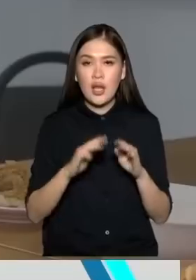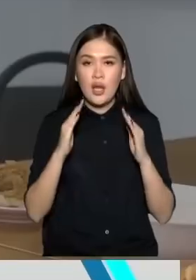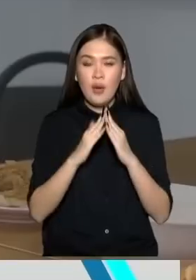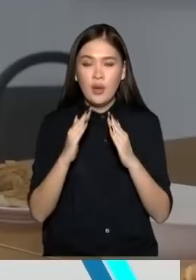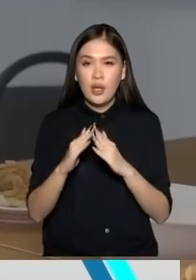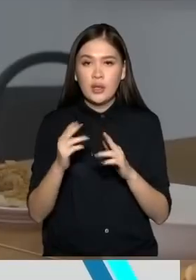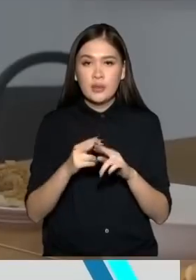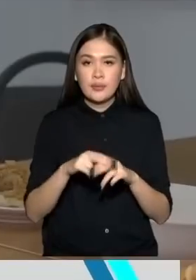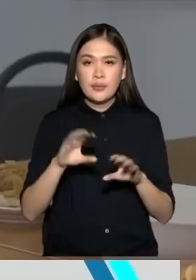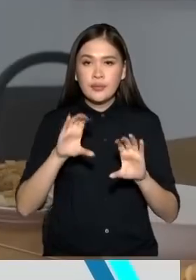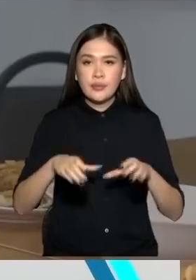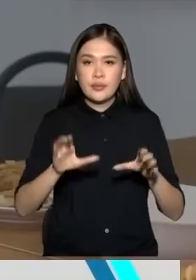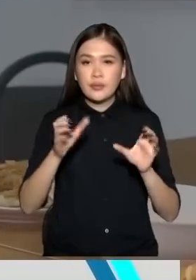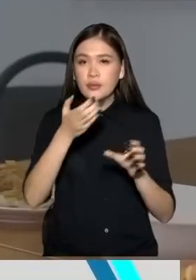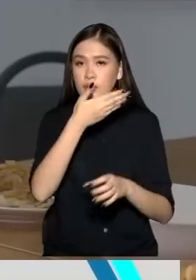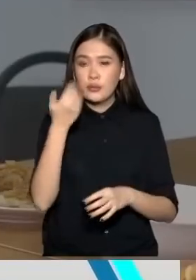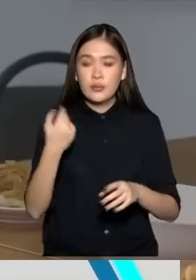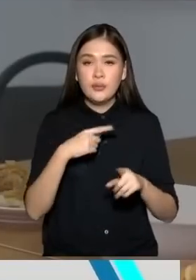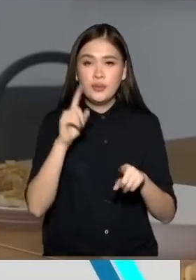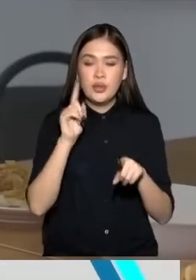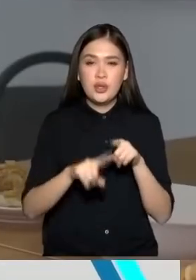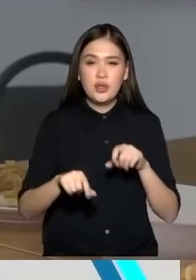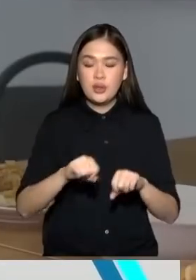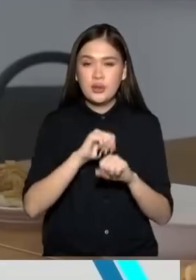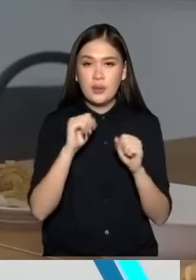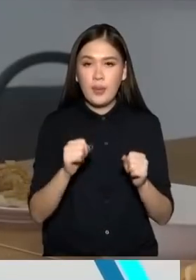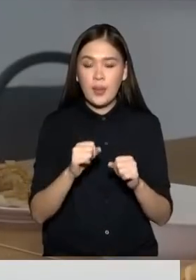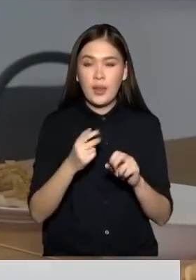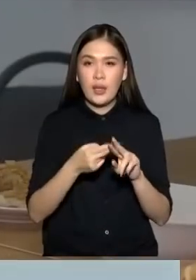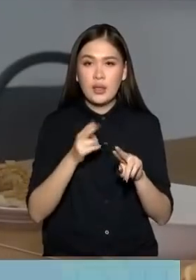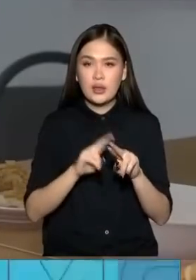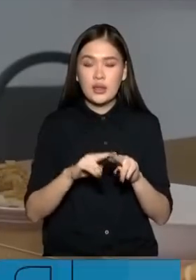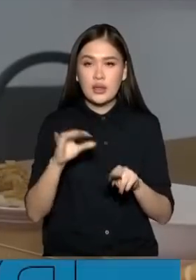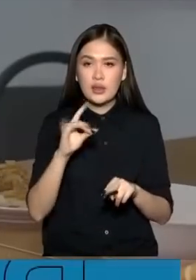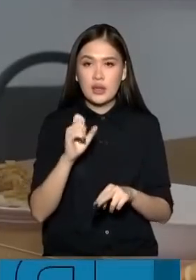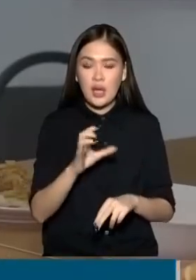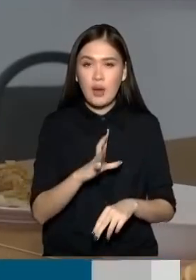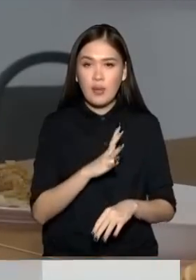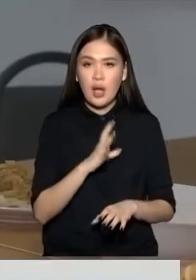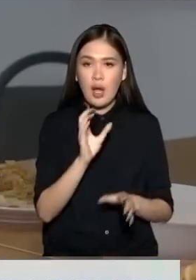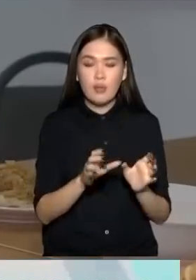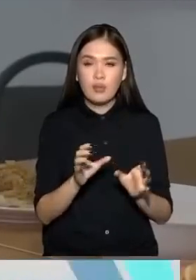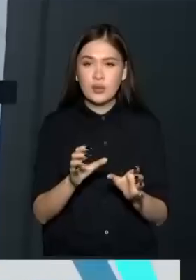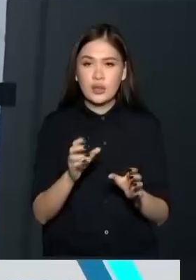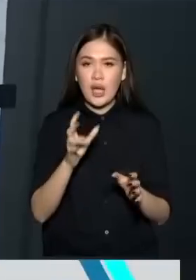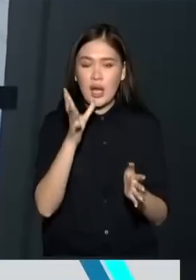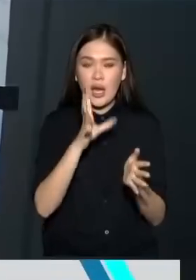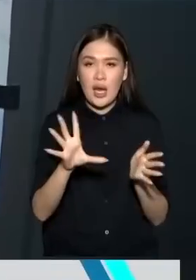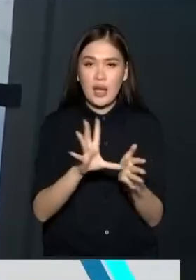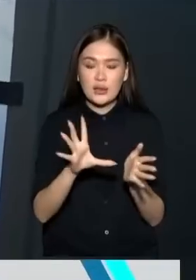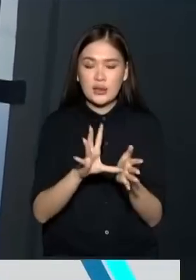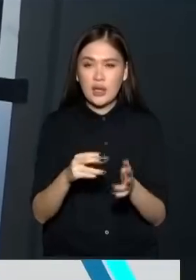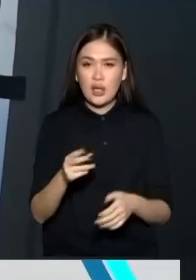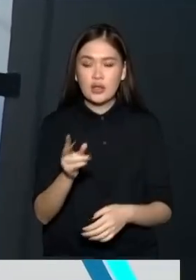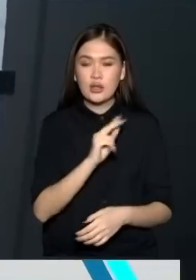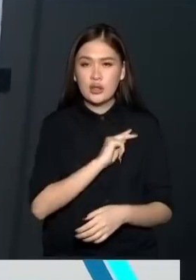панельные не кирпичные они очень быстро остывают и из-за этого даже обогреватель нас не спасает вообще А это